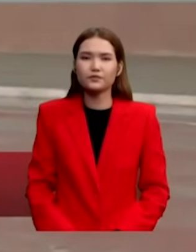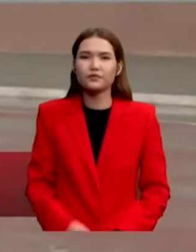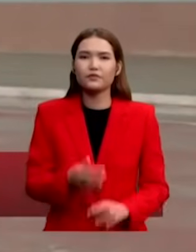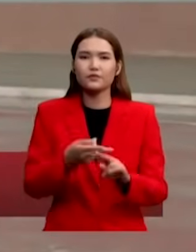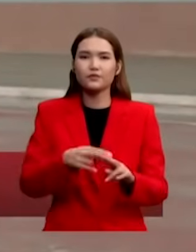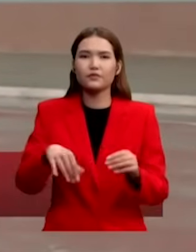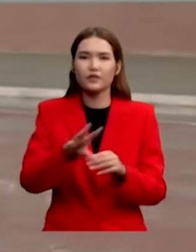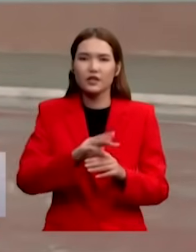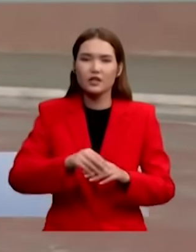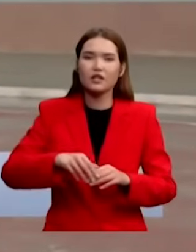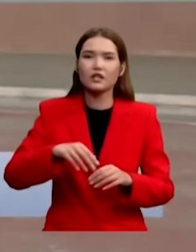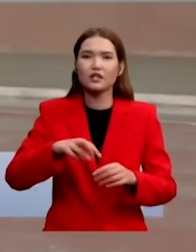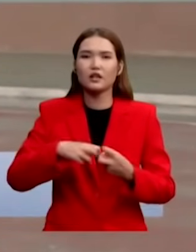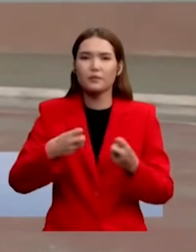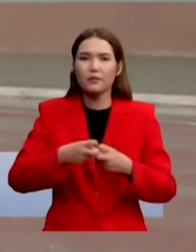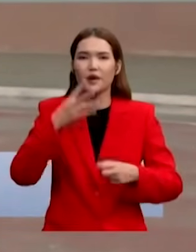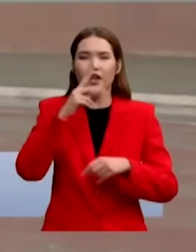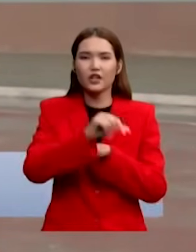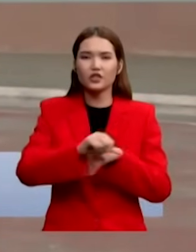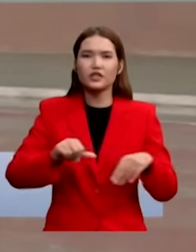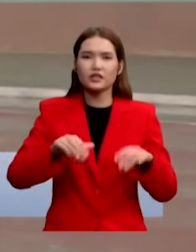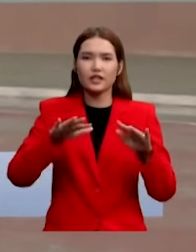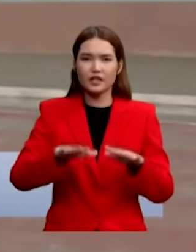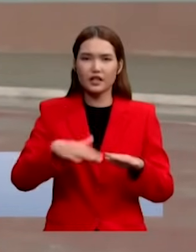мынау Швейцарияның UBS,